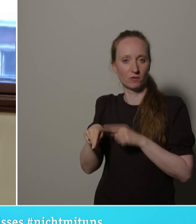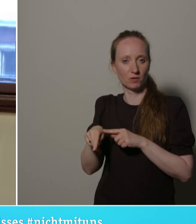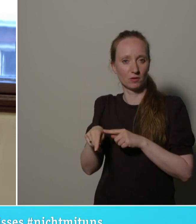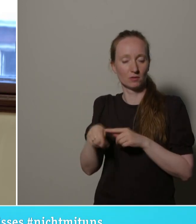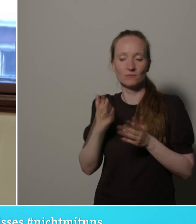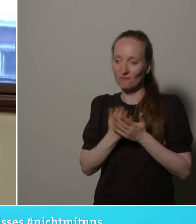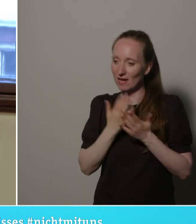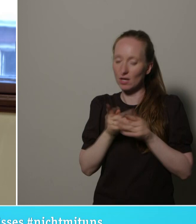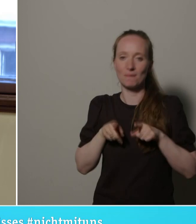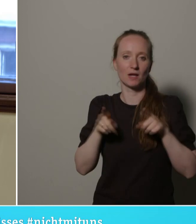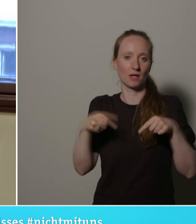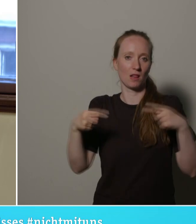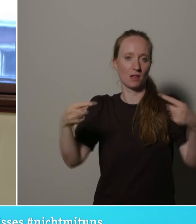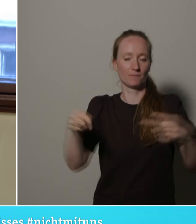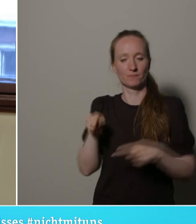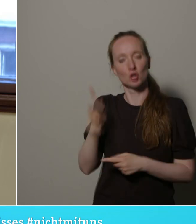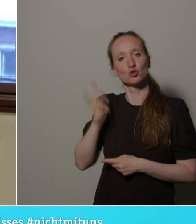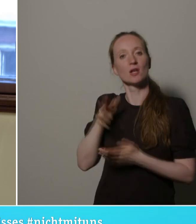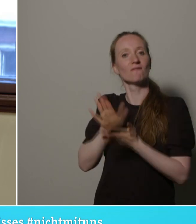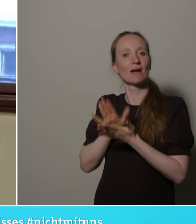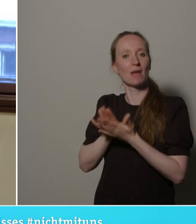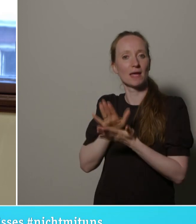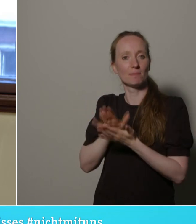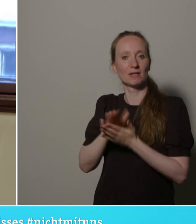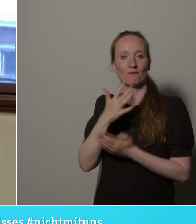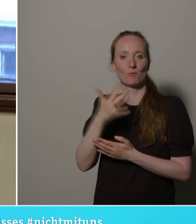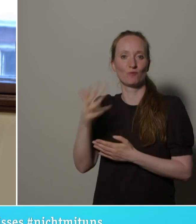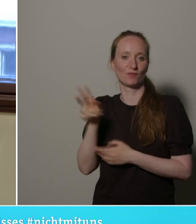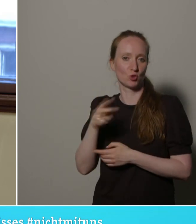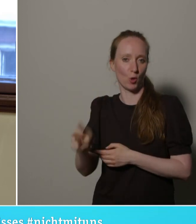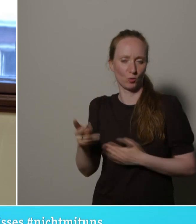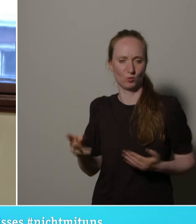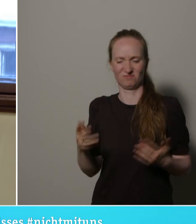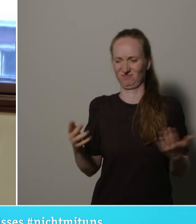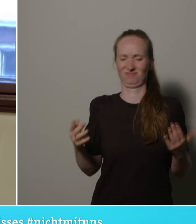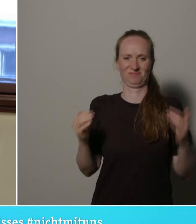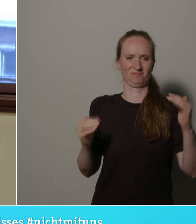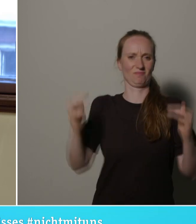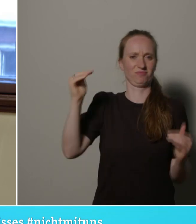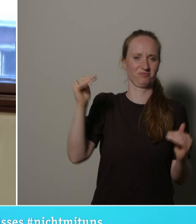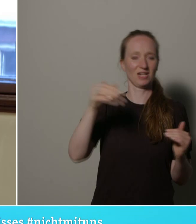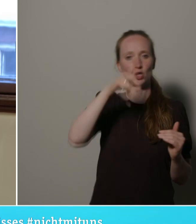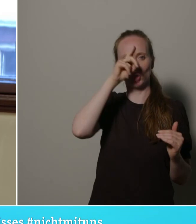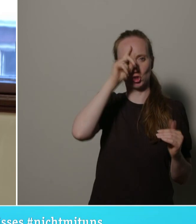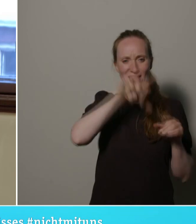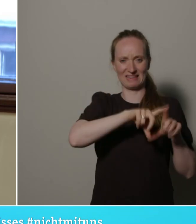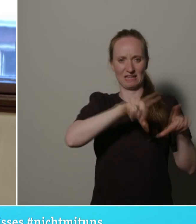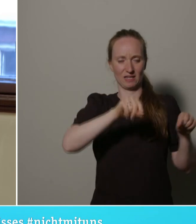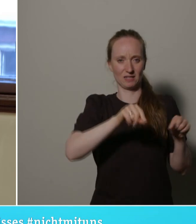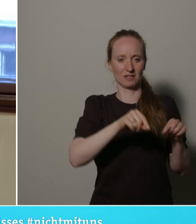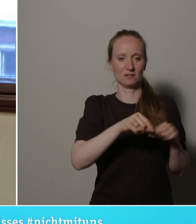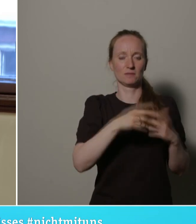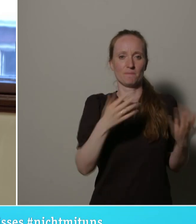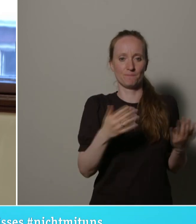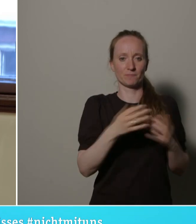dieses soll weiterhin 55 Euro kosten. Und das ergibt natürlich keinen Sinn, wenn ein Deutschlandticket